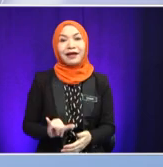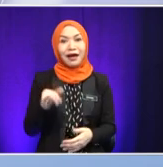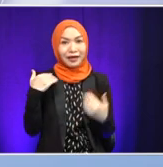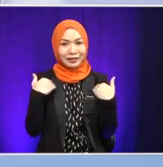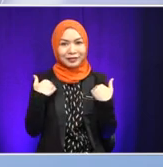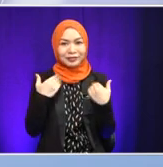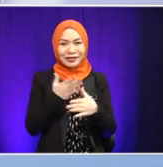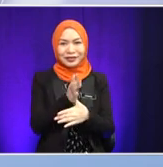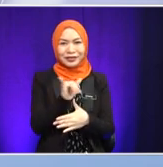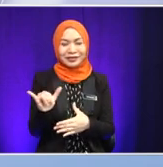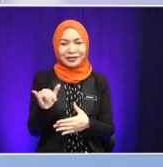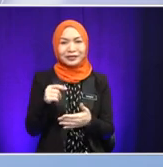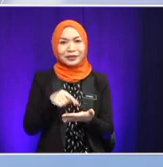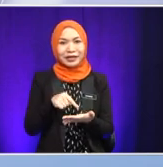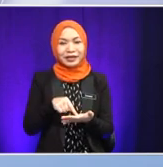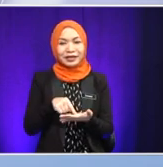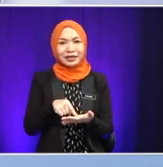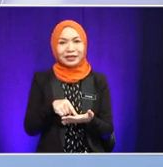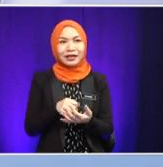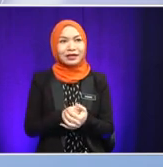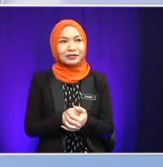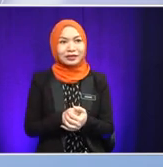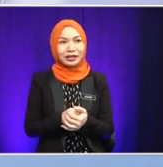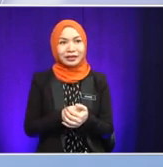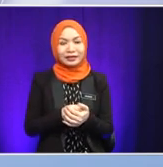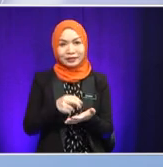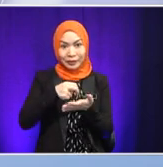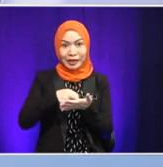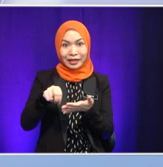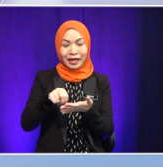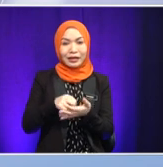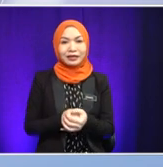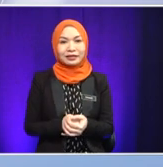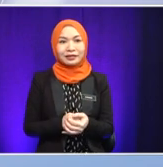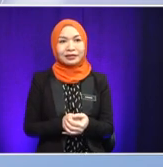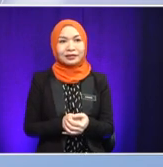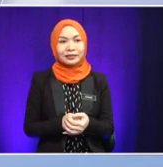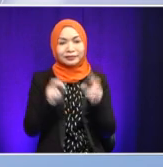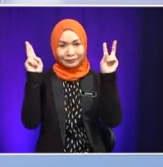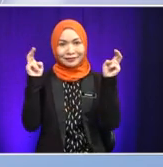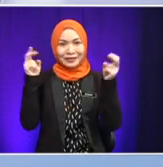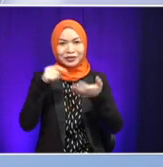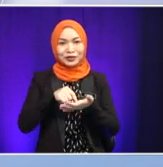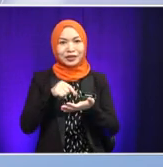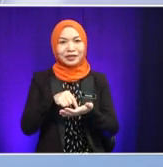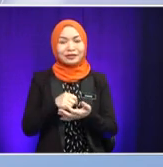ini adalah cadangan nilai yang boleh digunakan oleh murid dalam sesi untuk tajuk yang ini Oke